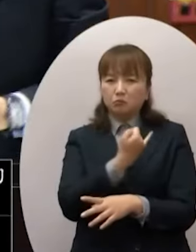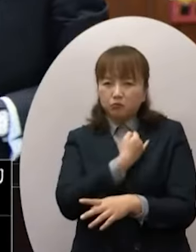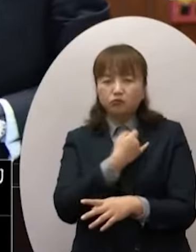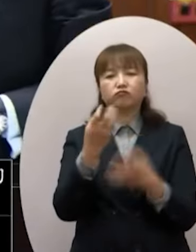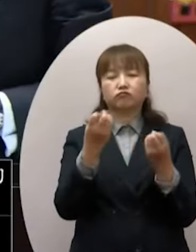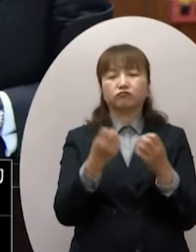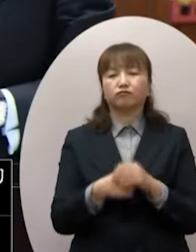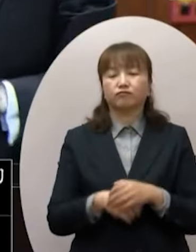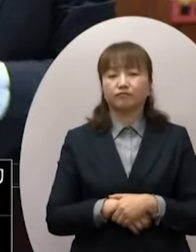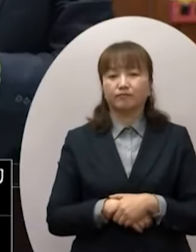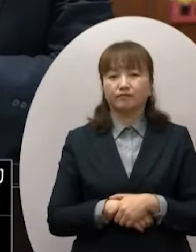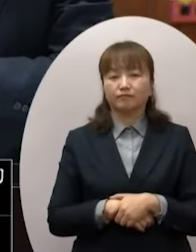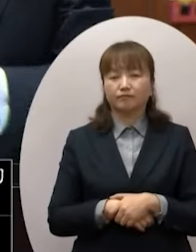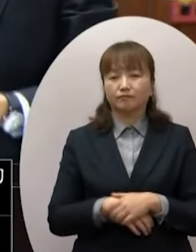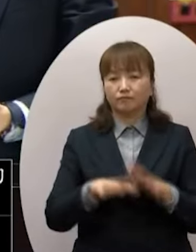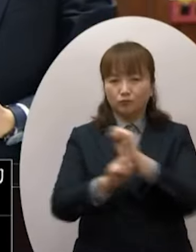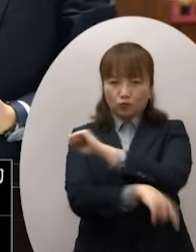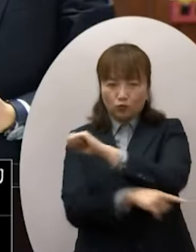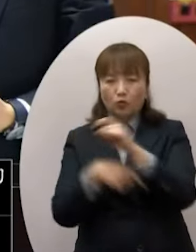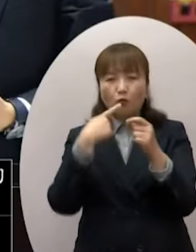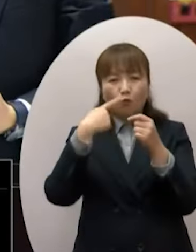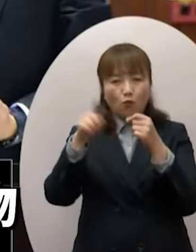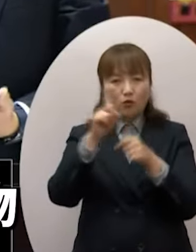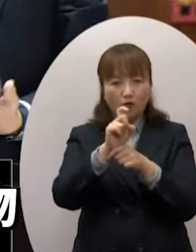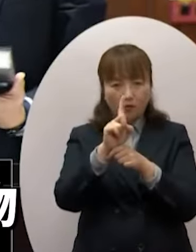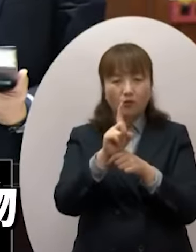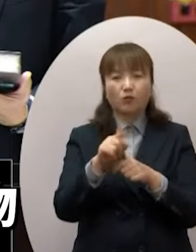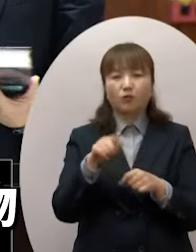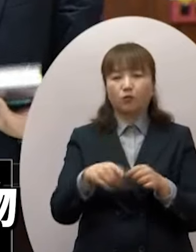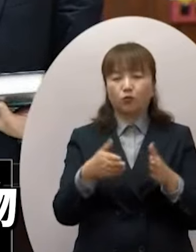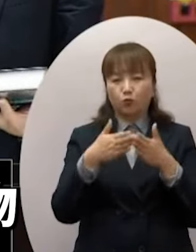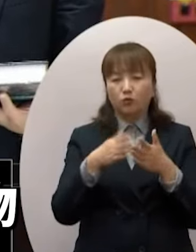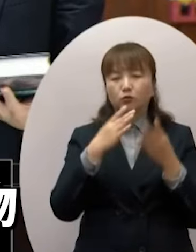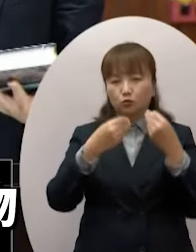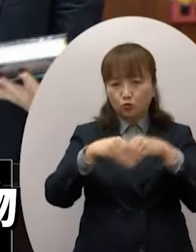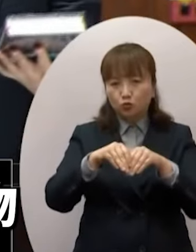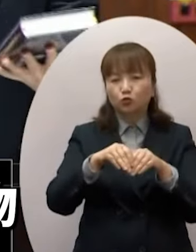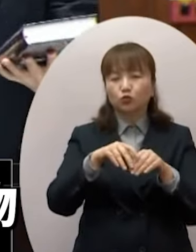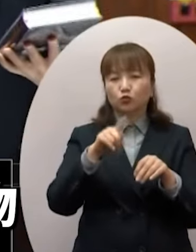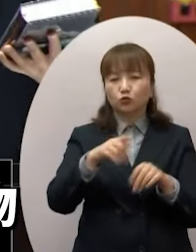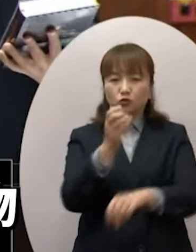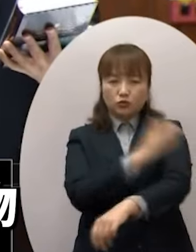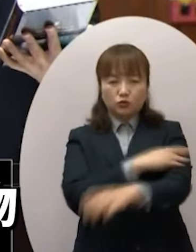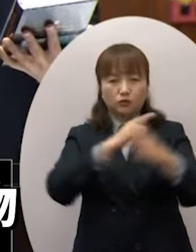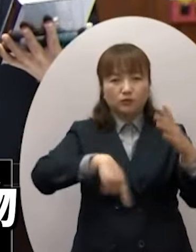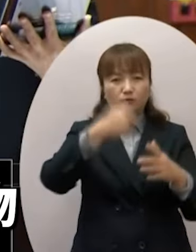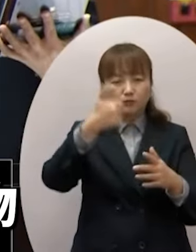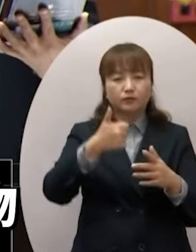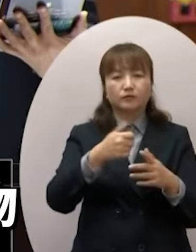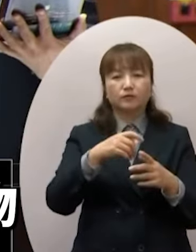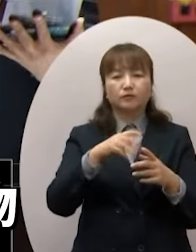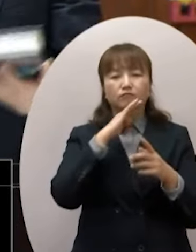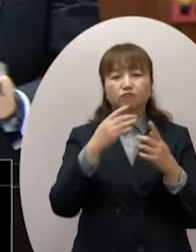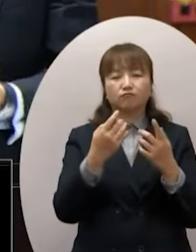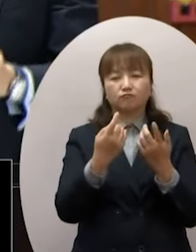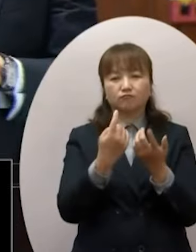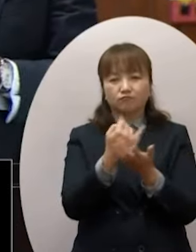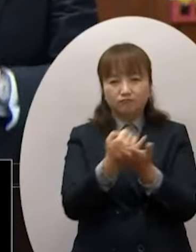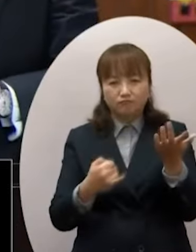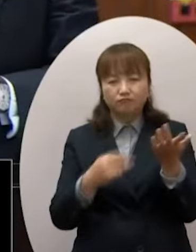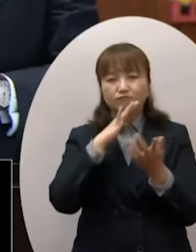长，我在最后这十一秒钟，我要送给陈院长一份离别的礼物，一